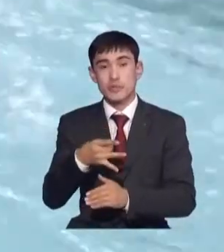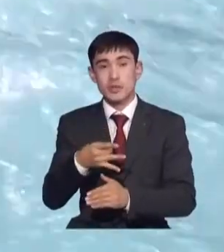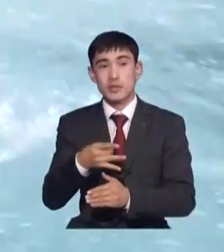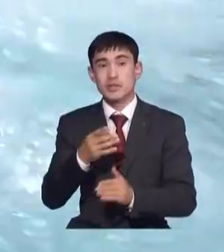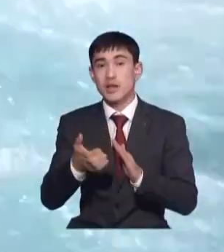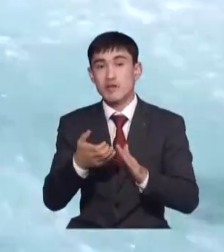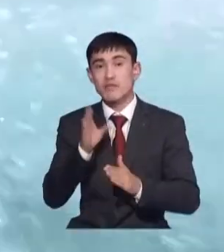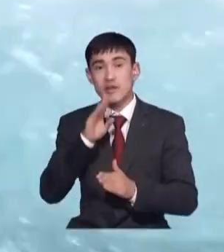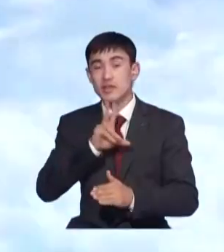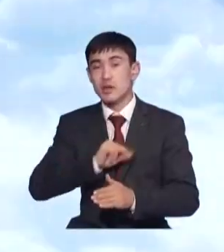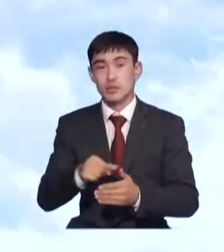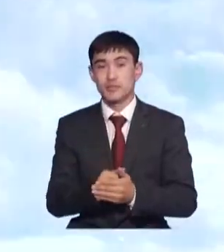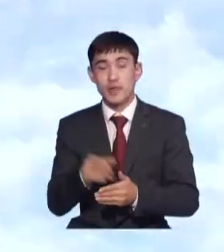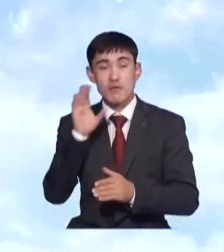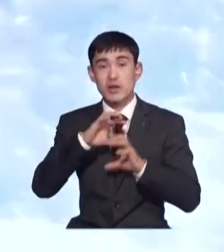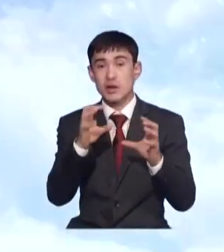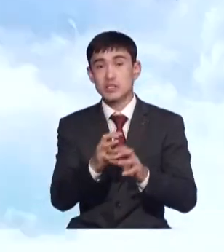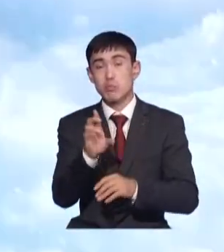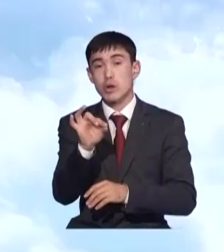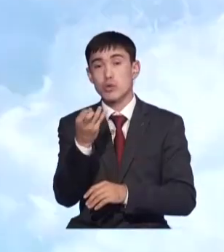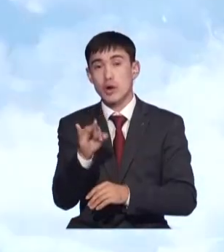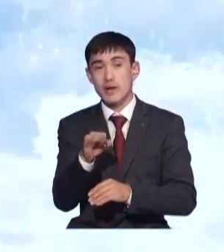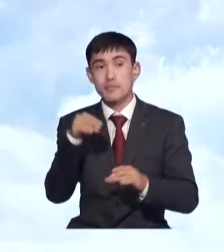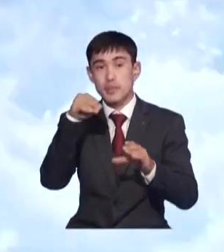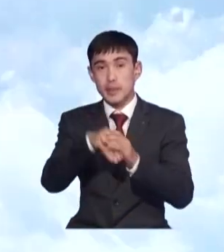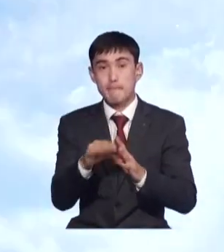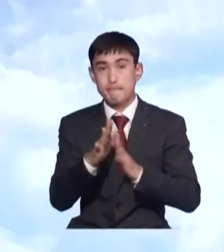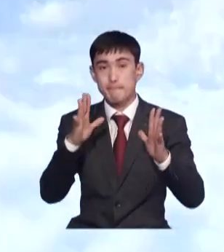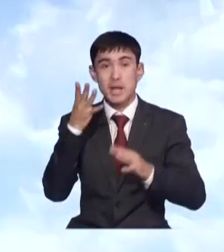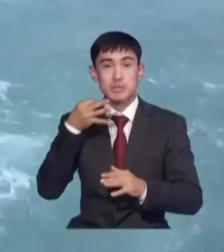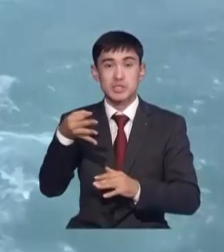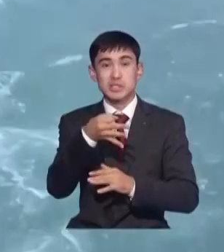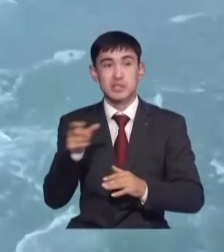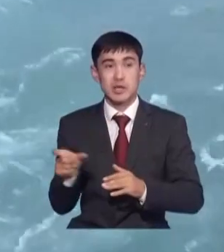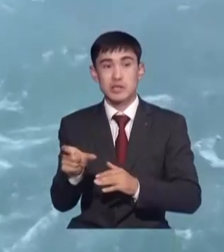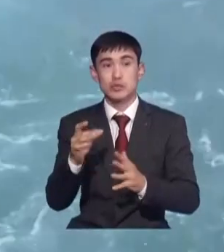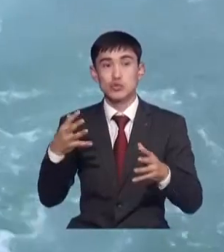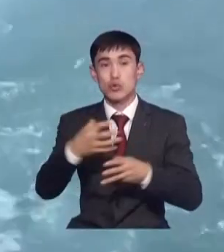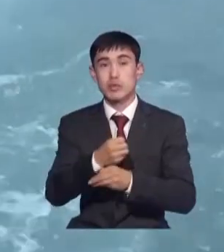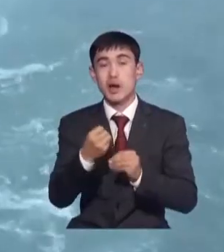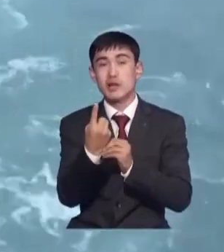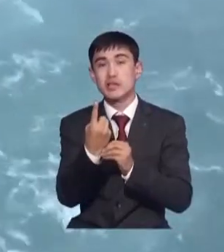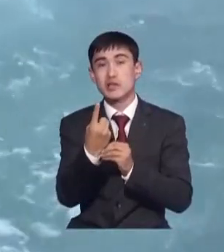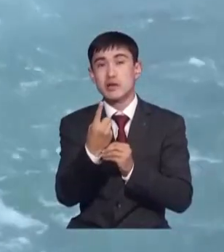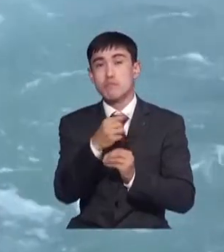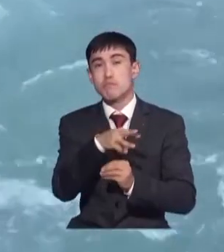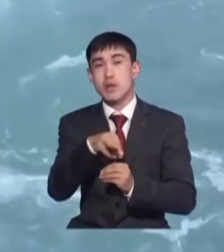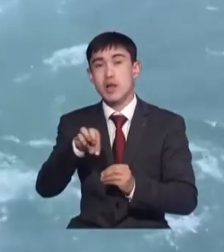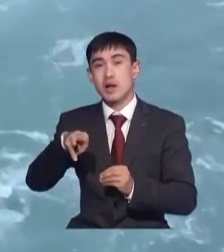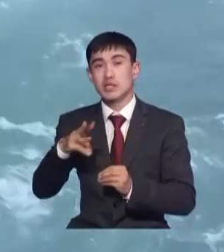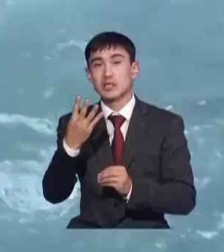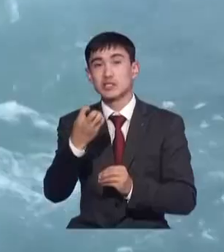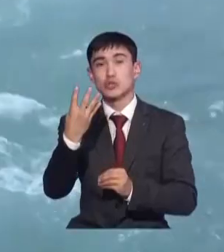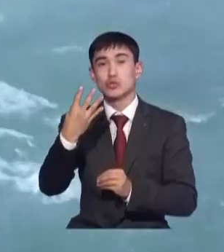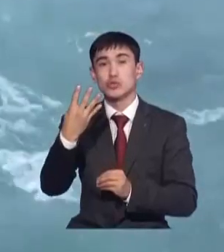испытывали нехватки воды. В водохранилище Бартогай, питающем Большой Алматинский канал, собрано 1 миллиард 345